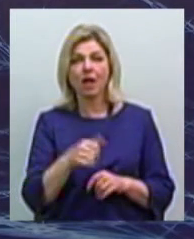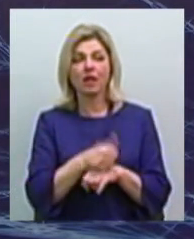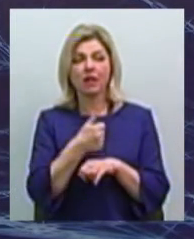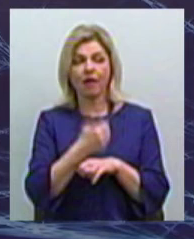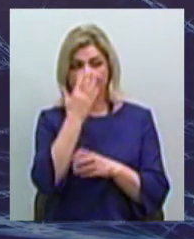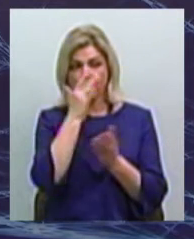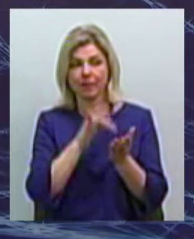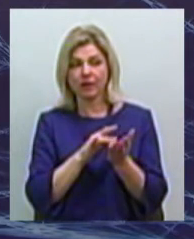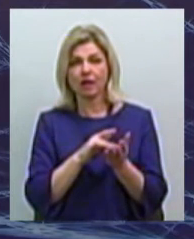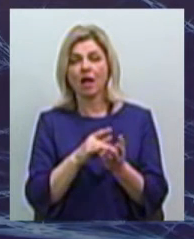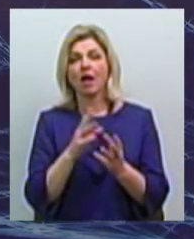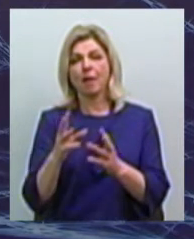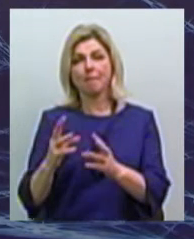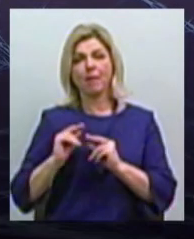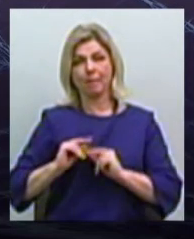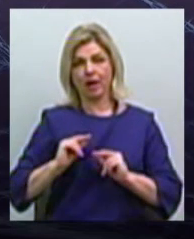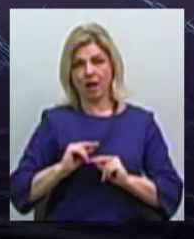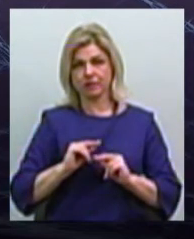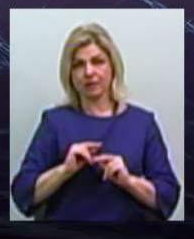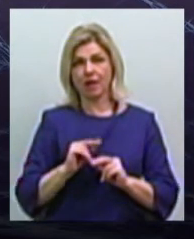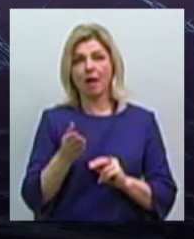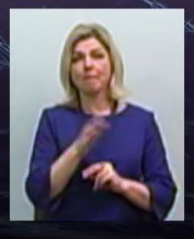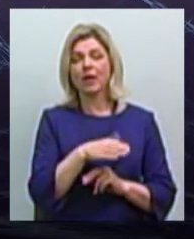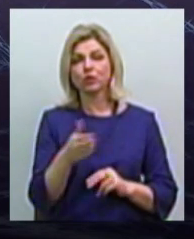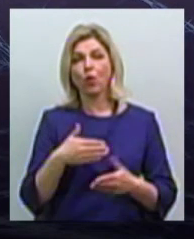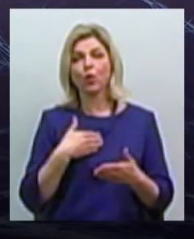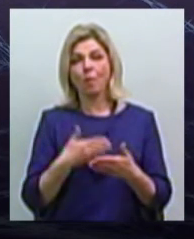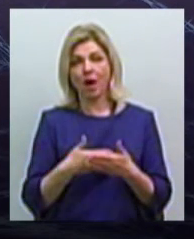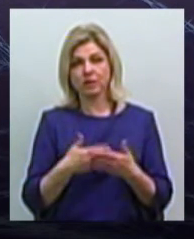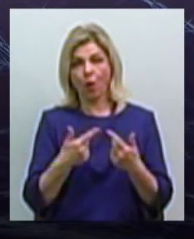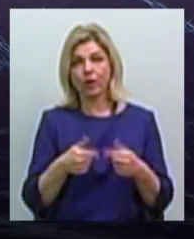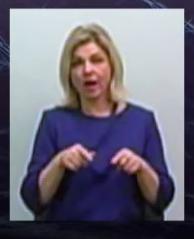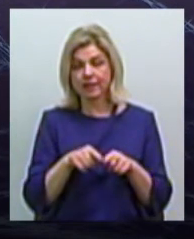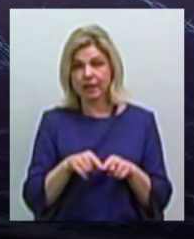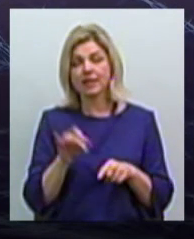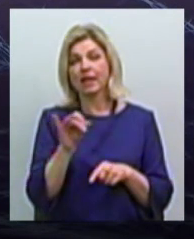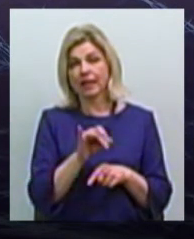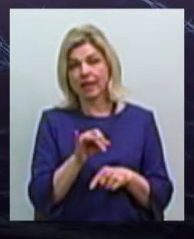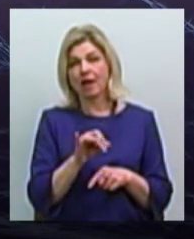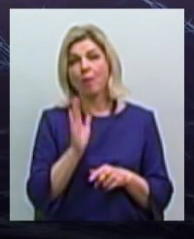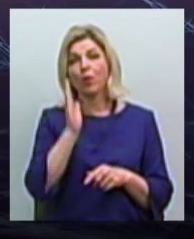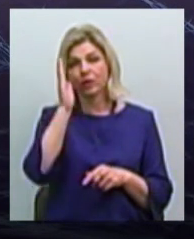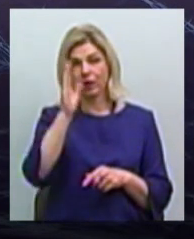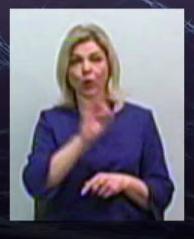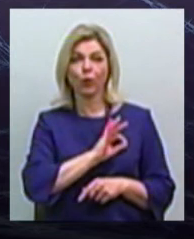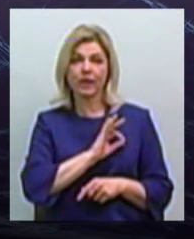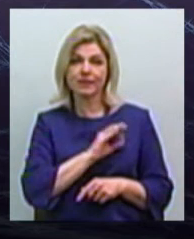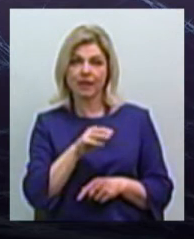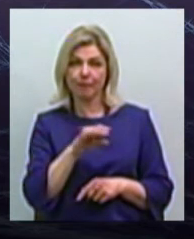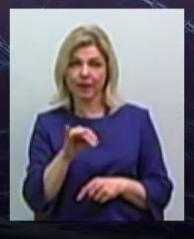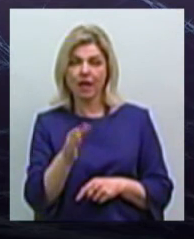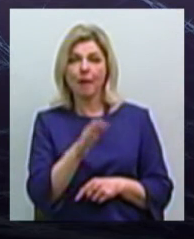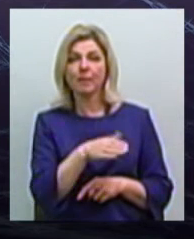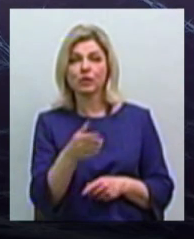це налагодження співпраці між громадськими організаціями і саме майбутніми параюристами між